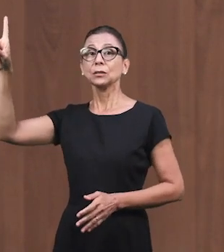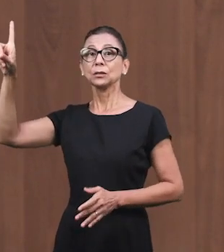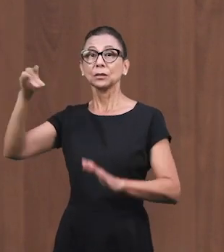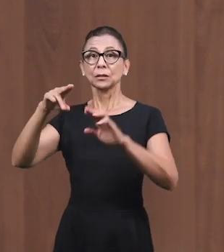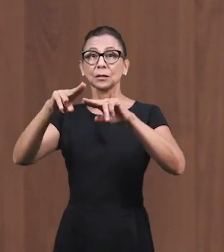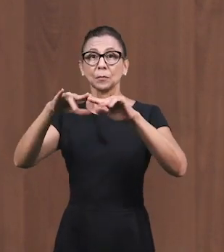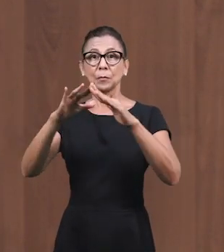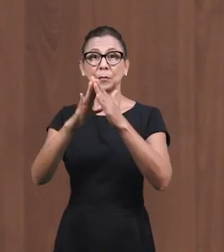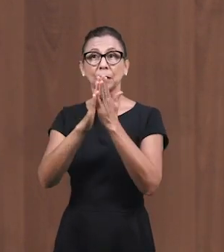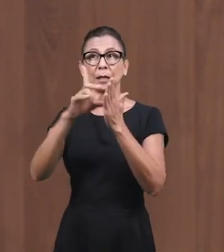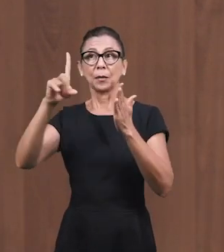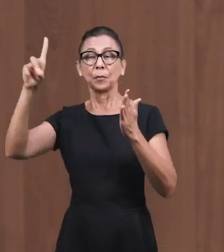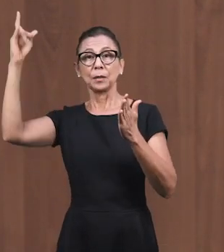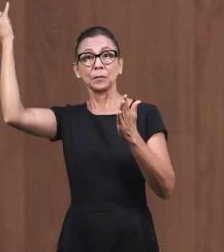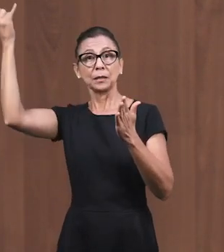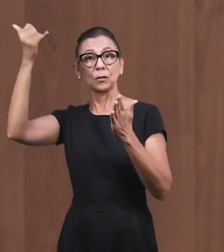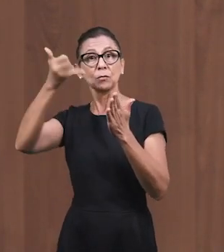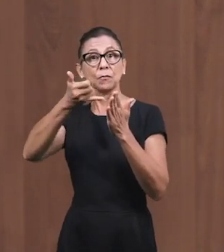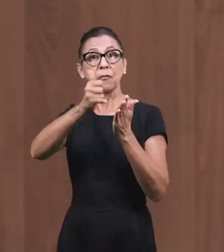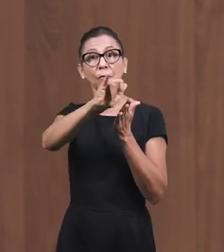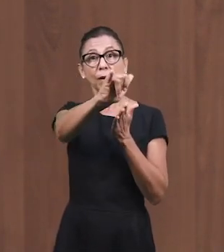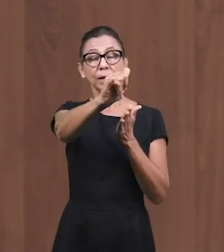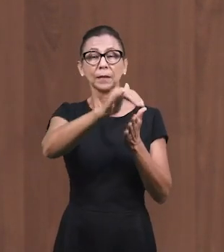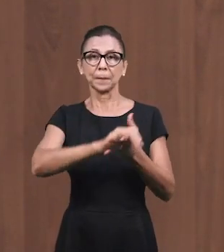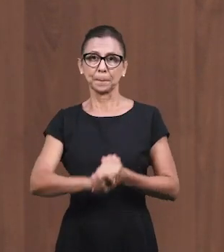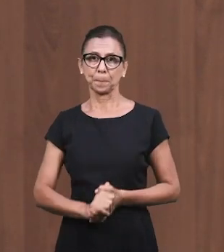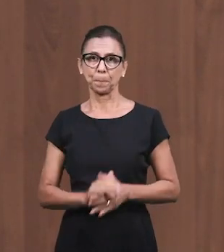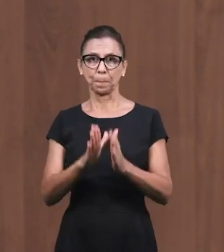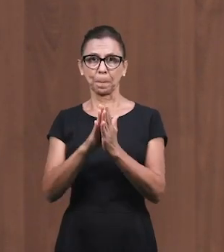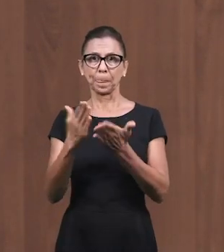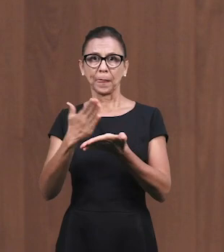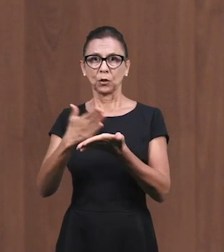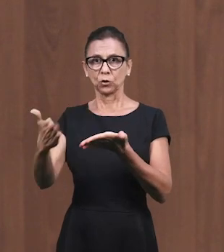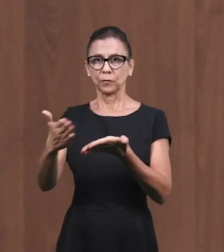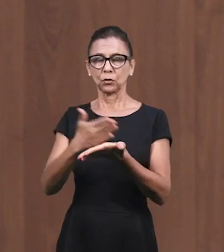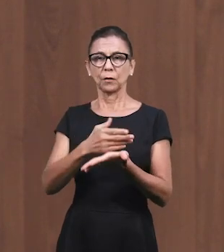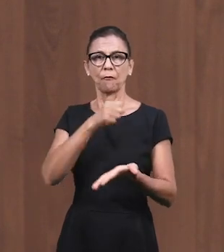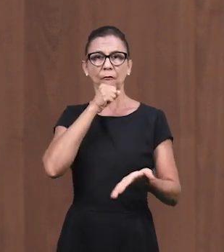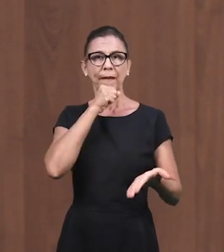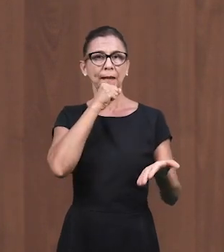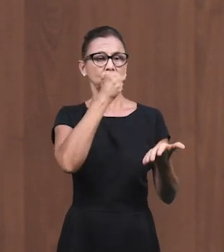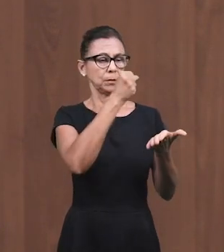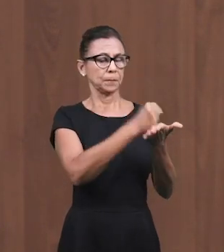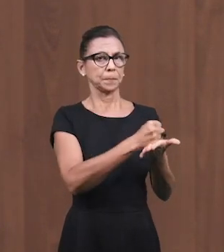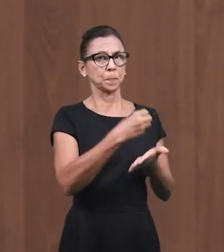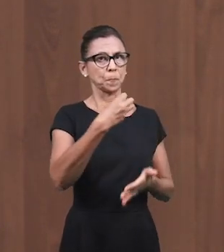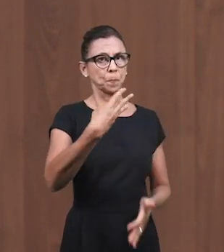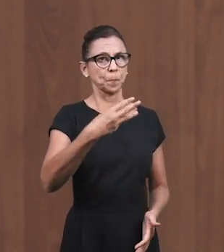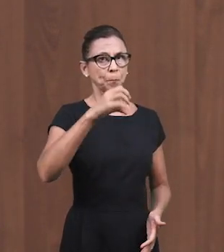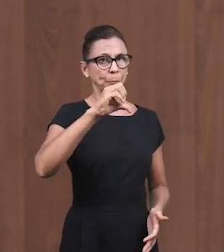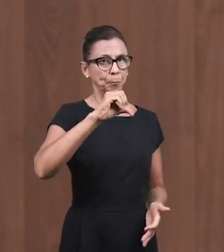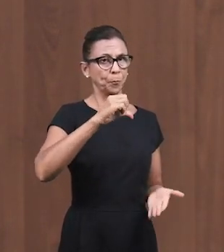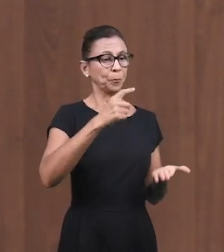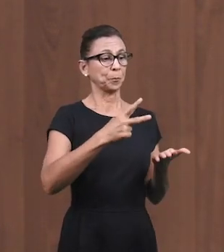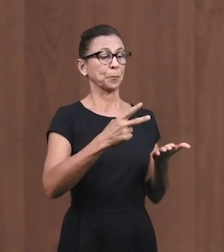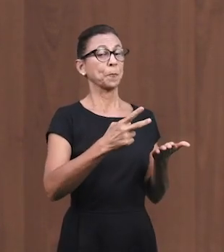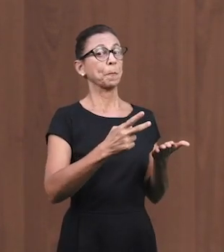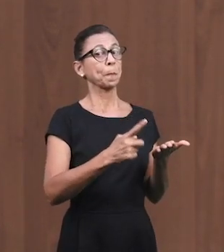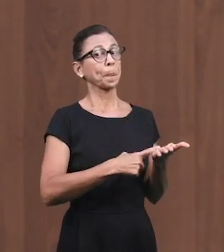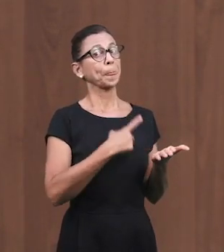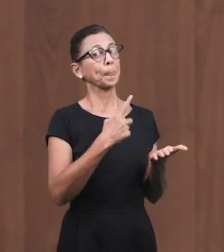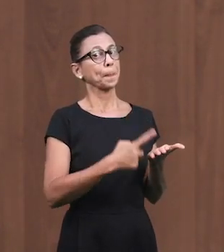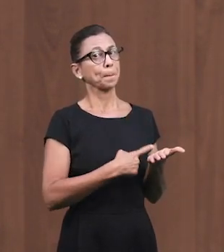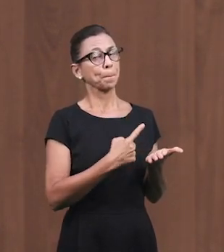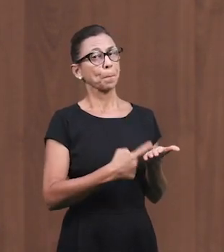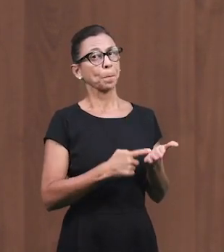la parole. La Bible, elle est divisée en deux parties. L'Ancien Testament, avec